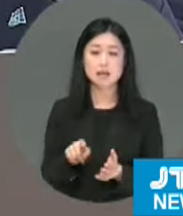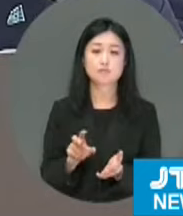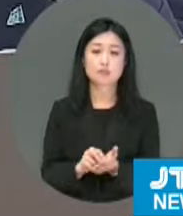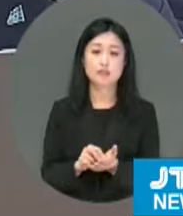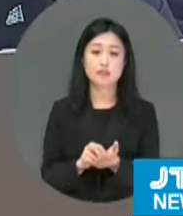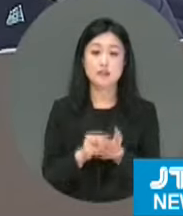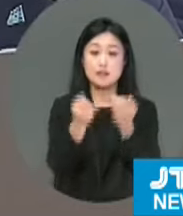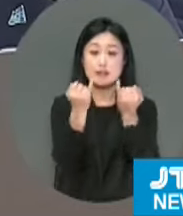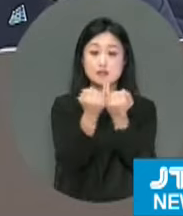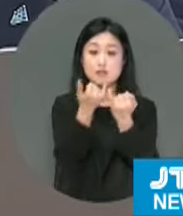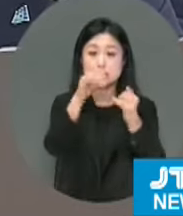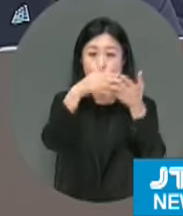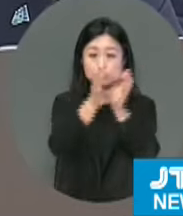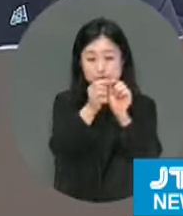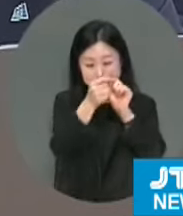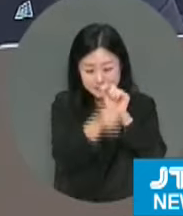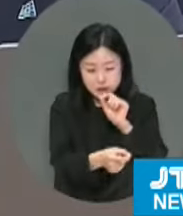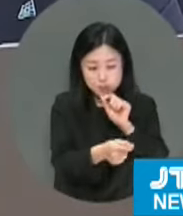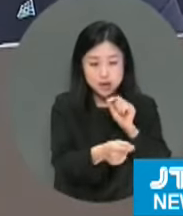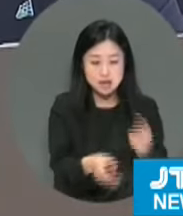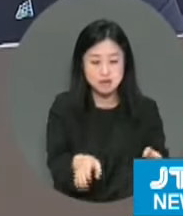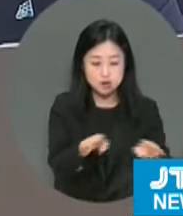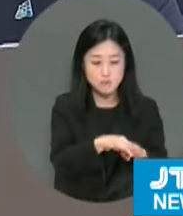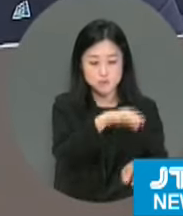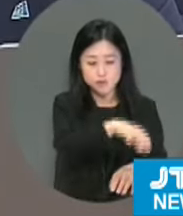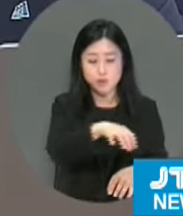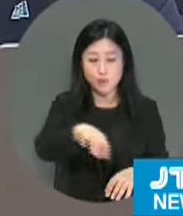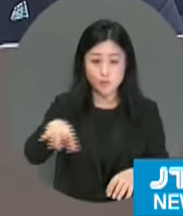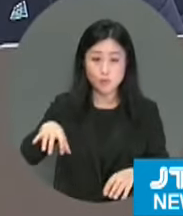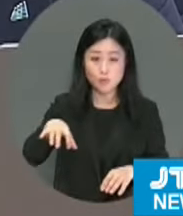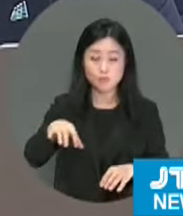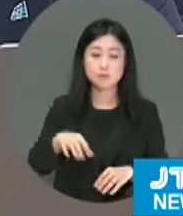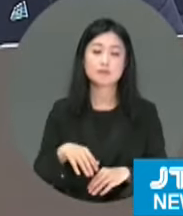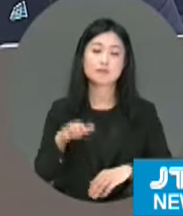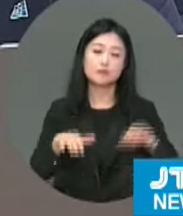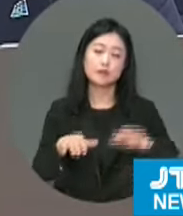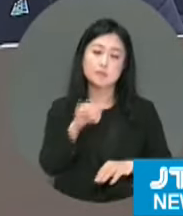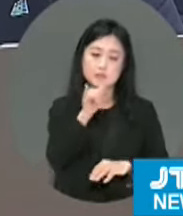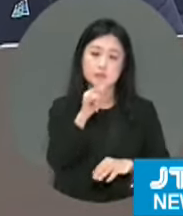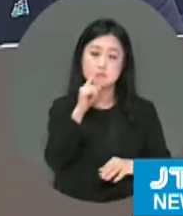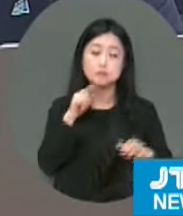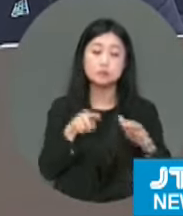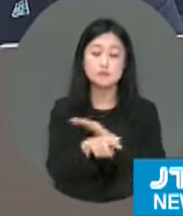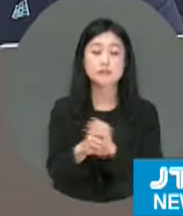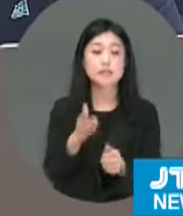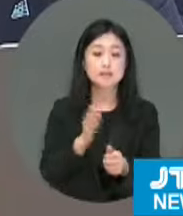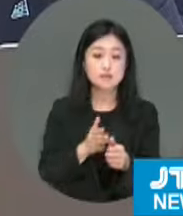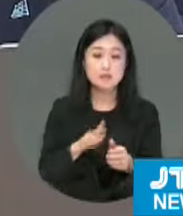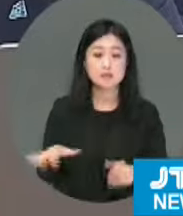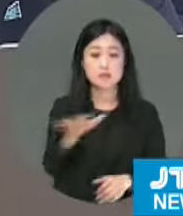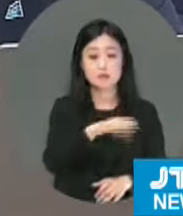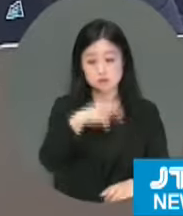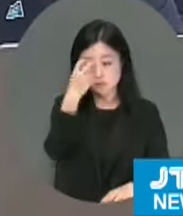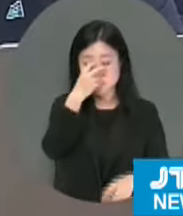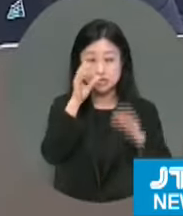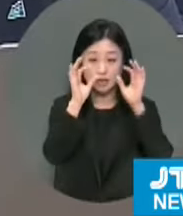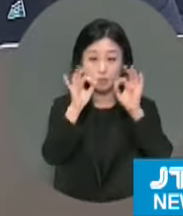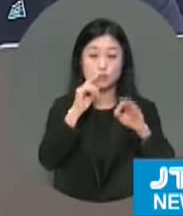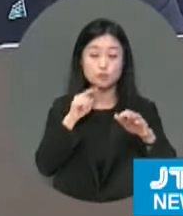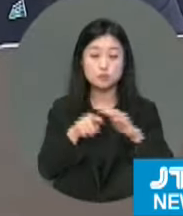여가부 산하 기관에 다수 그런 시설들이 존재합니다. 이거 조치 취해 주시기 바랍니다. 전수조사 하시고요.